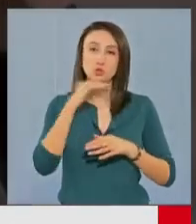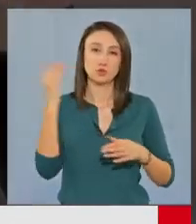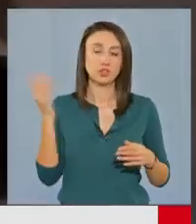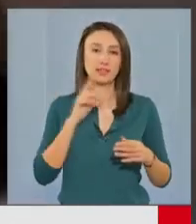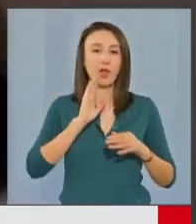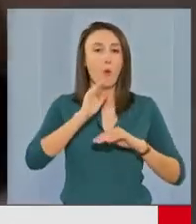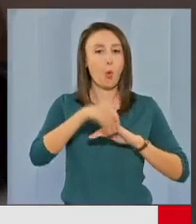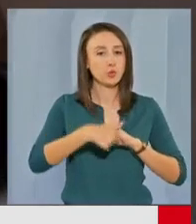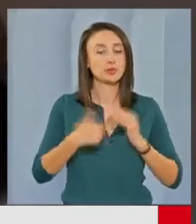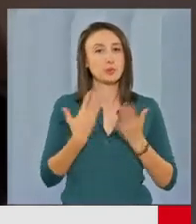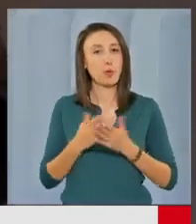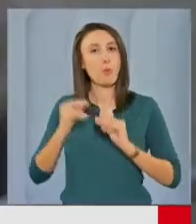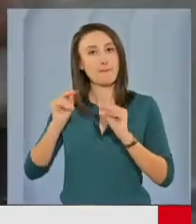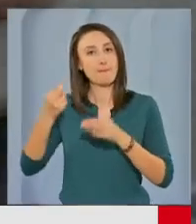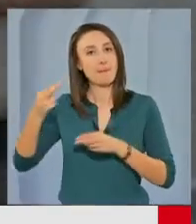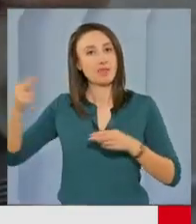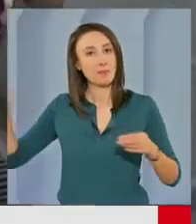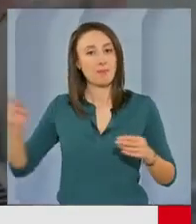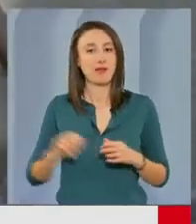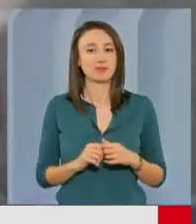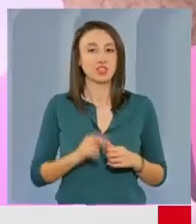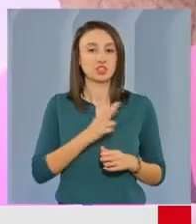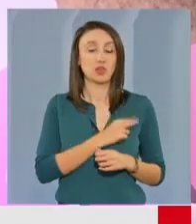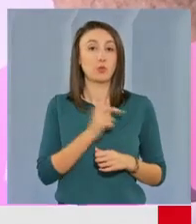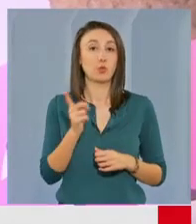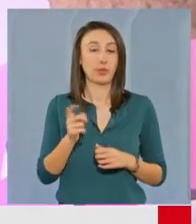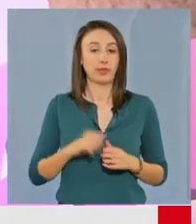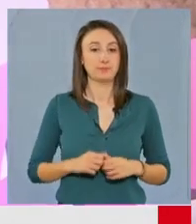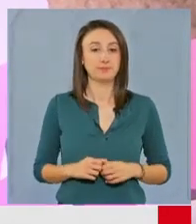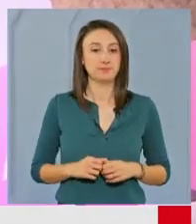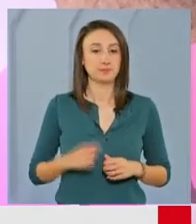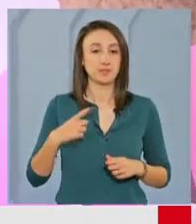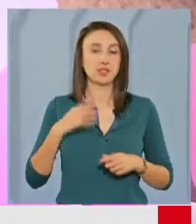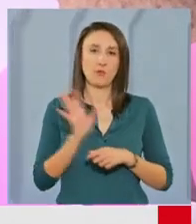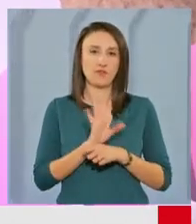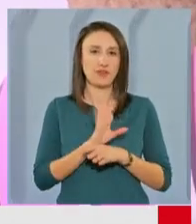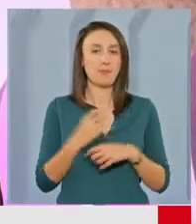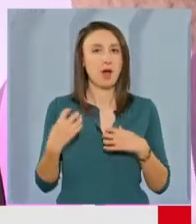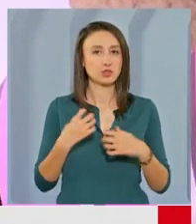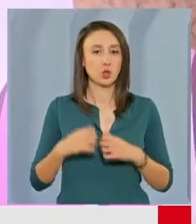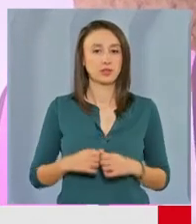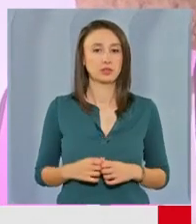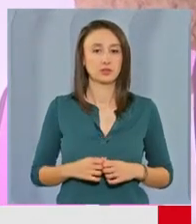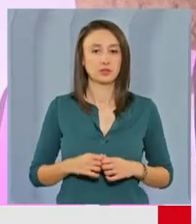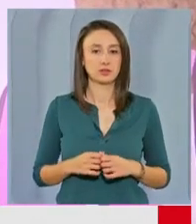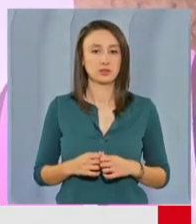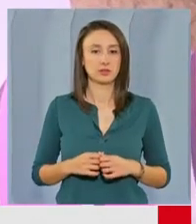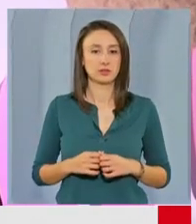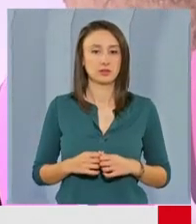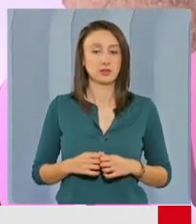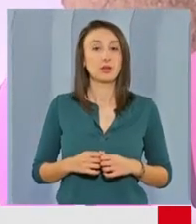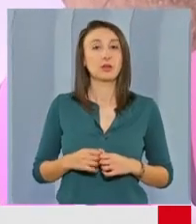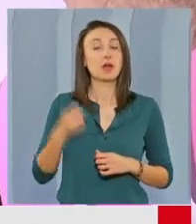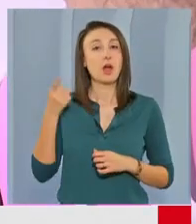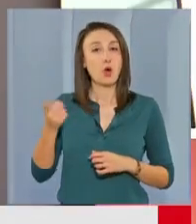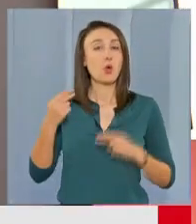de corupt pentru a duce mai departe ștafeta șefului său. Păi e un film actual. Din moment ce eu joc un senator, acolo e